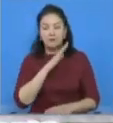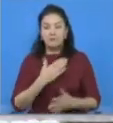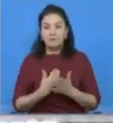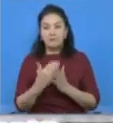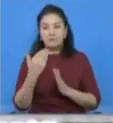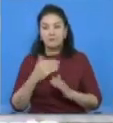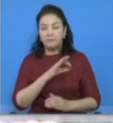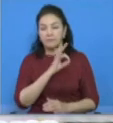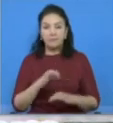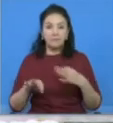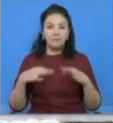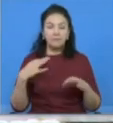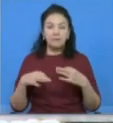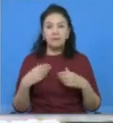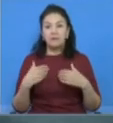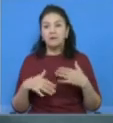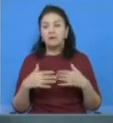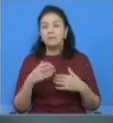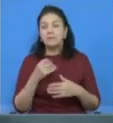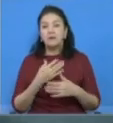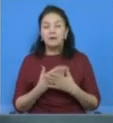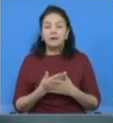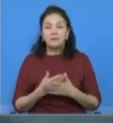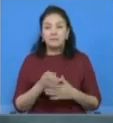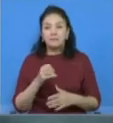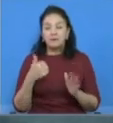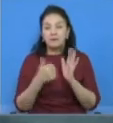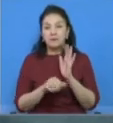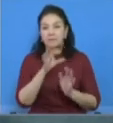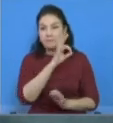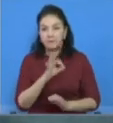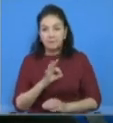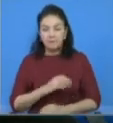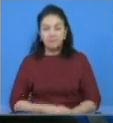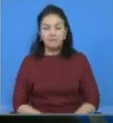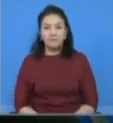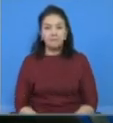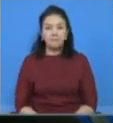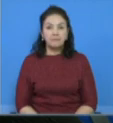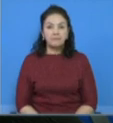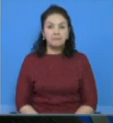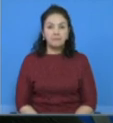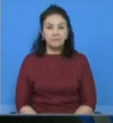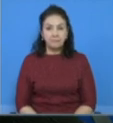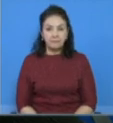среднего. Процент свободного владения казахского языка достиг 60%. Инкара Карашаева, Бахджан Едыгеев, телеканал Актобе.